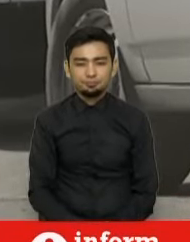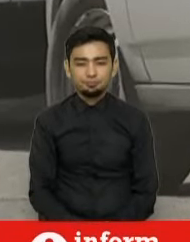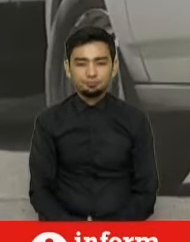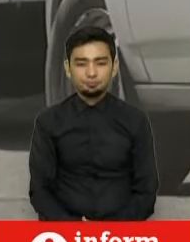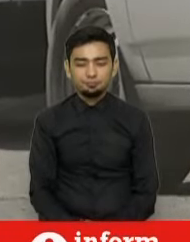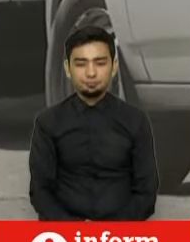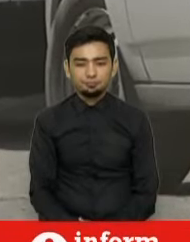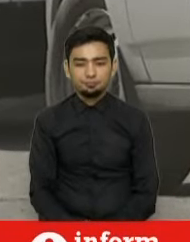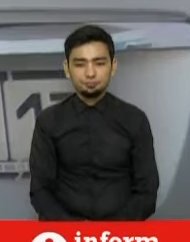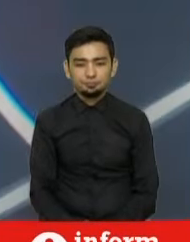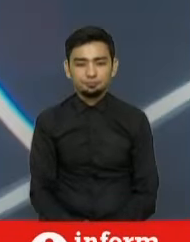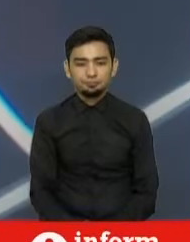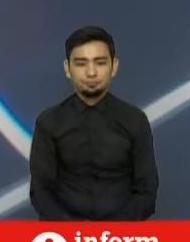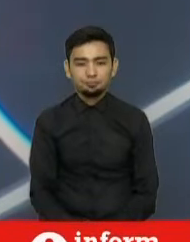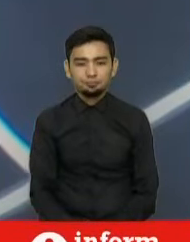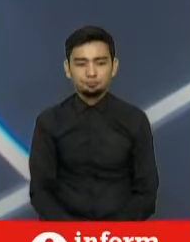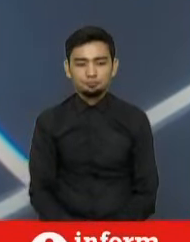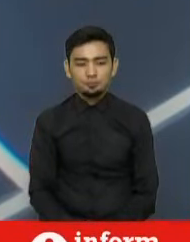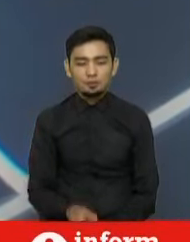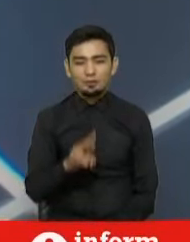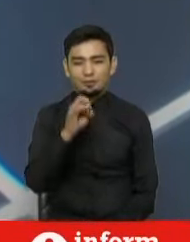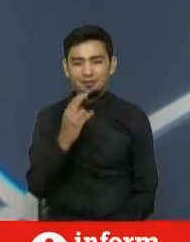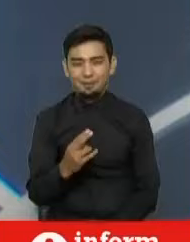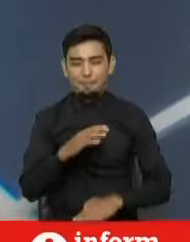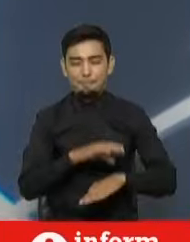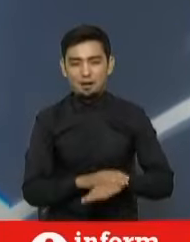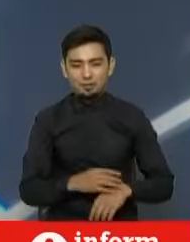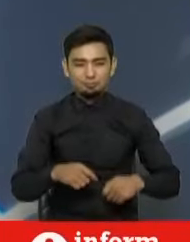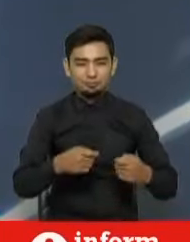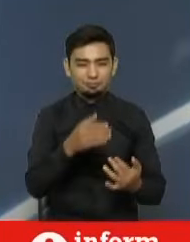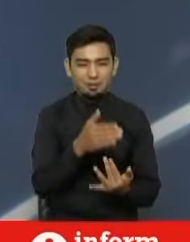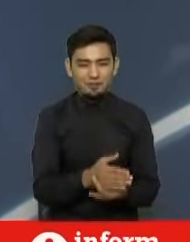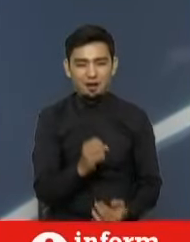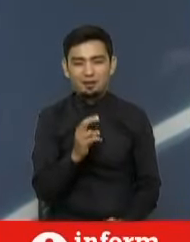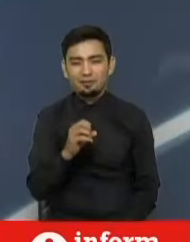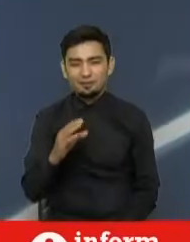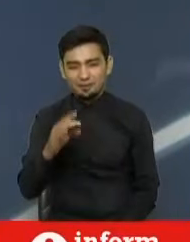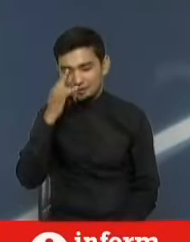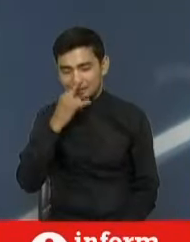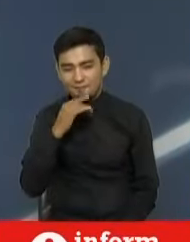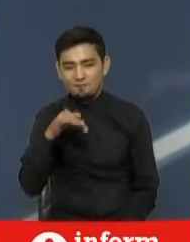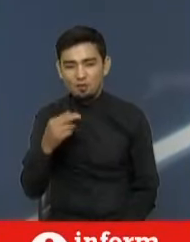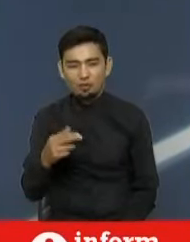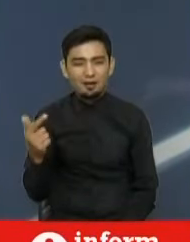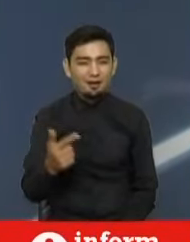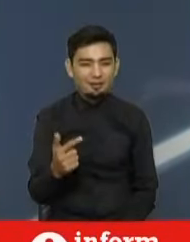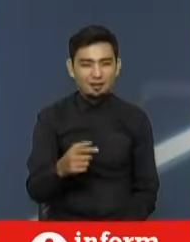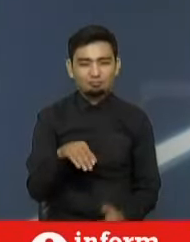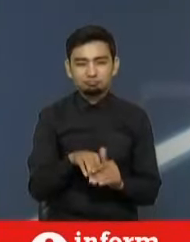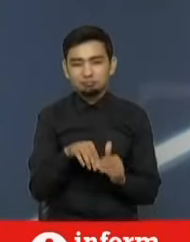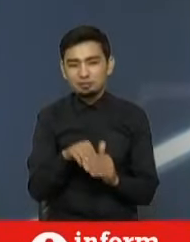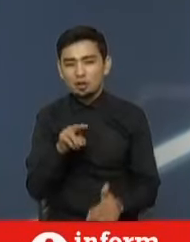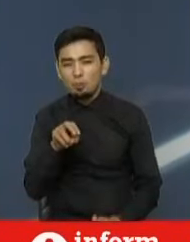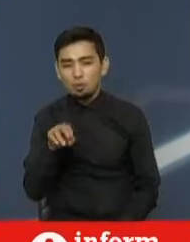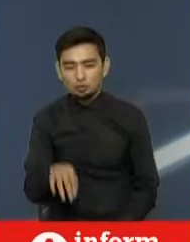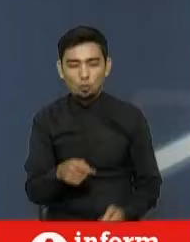Турабеков, Информбюро. Национальный банк передает часть активов Казахстанского фонда гарантирования депозитов в